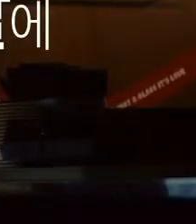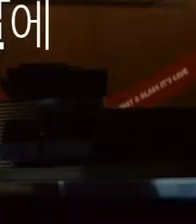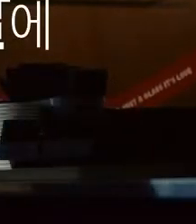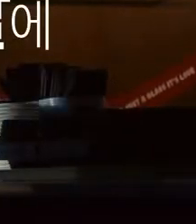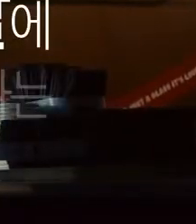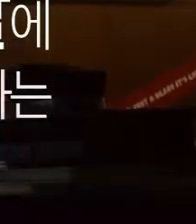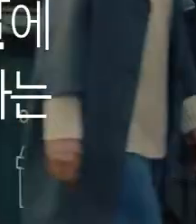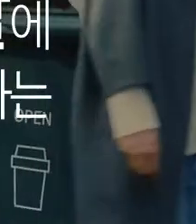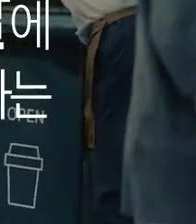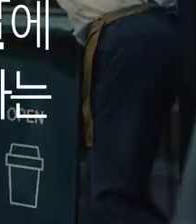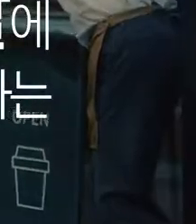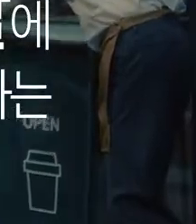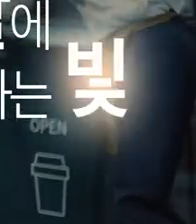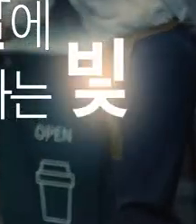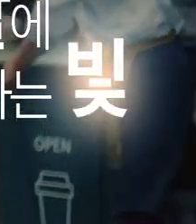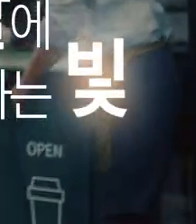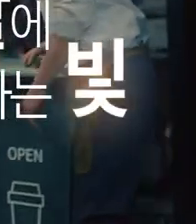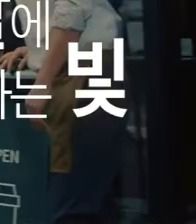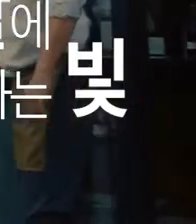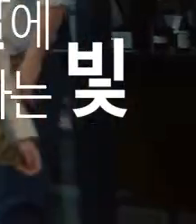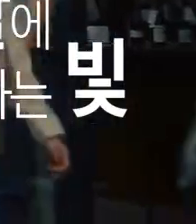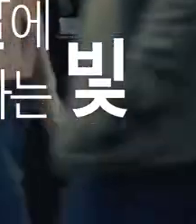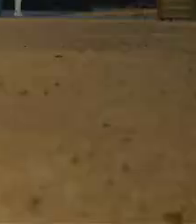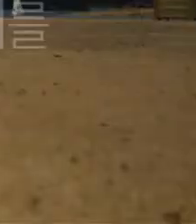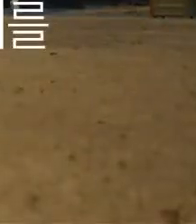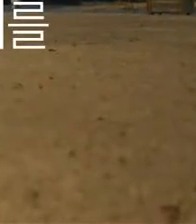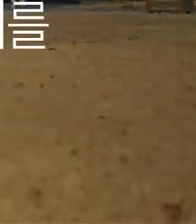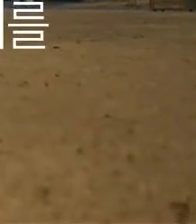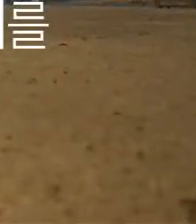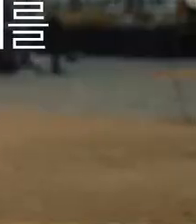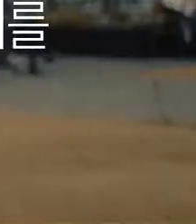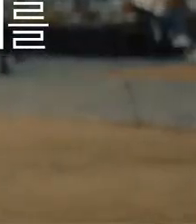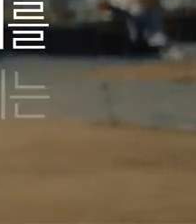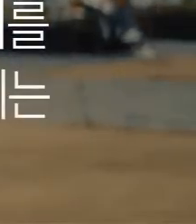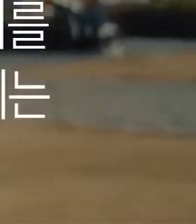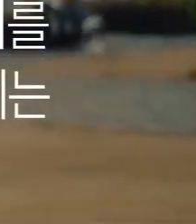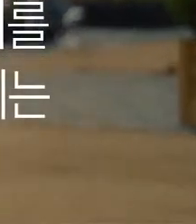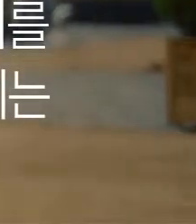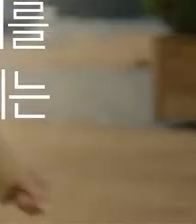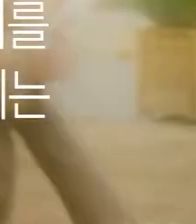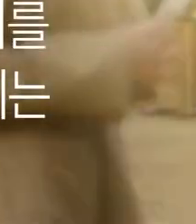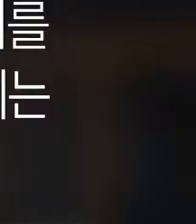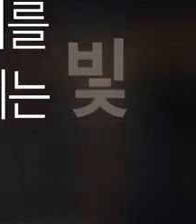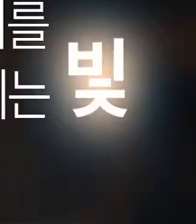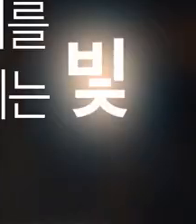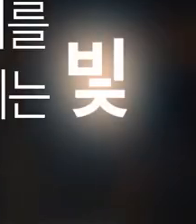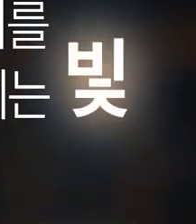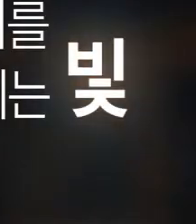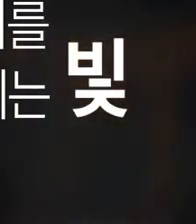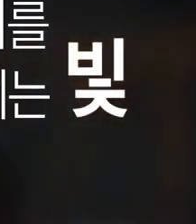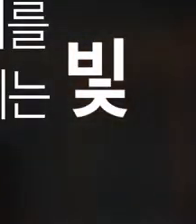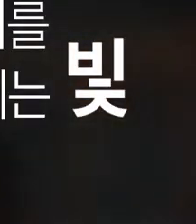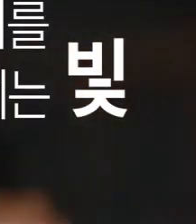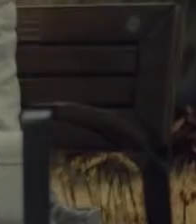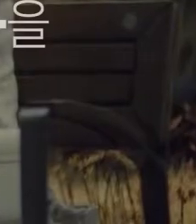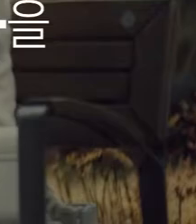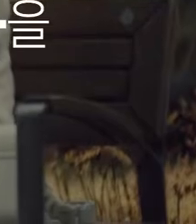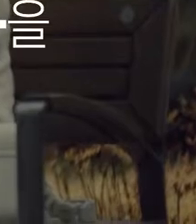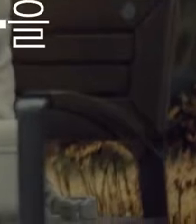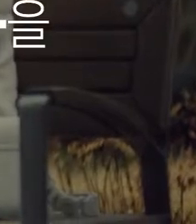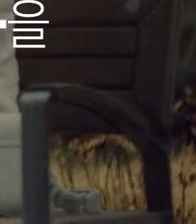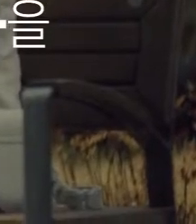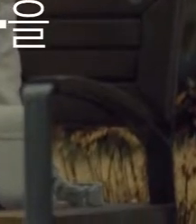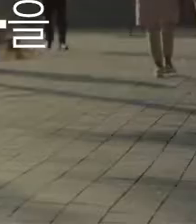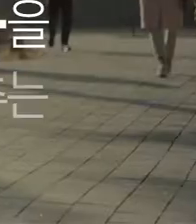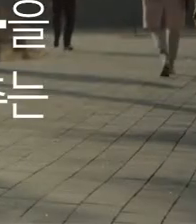우리의 생활에 온기를 더하는 빛, 아이들의 미래를 온전하게 밝히는 빛,